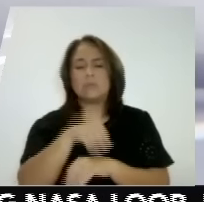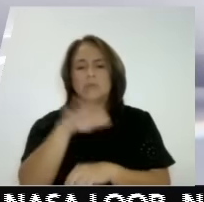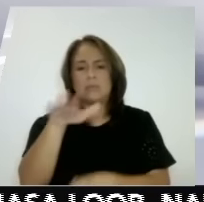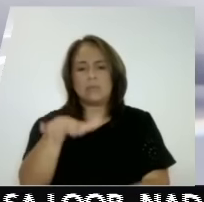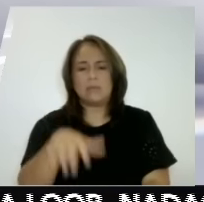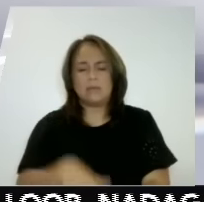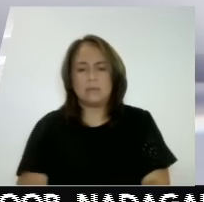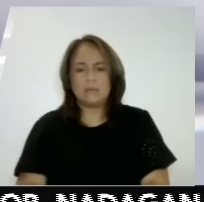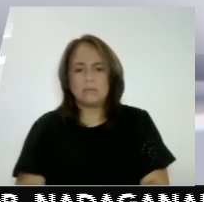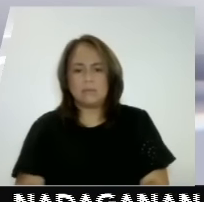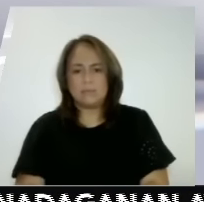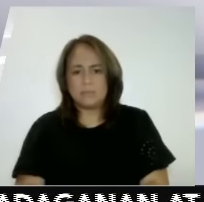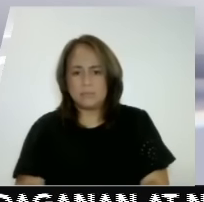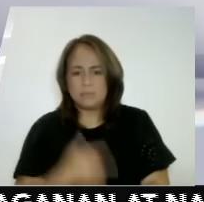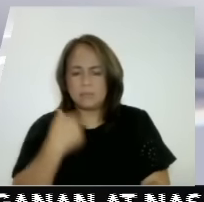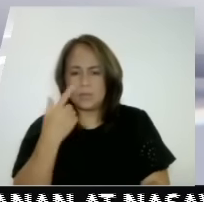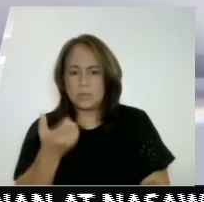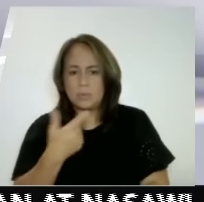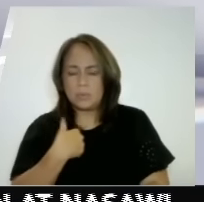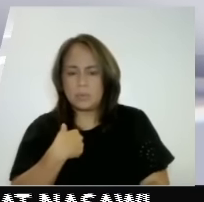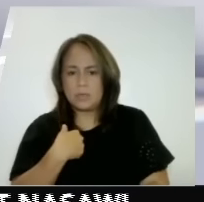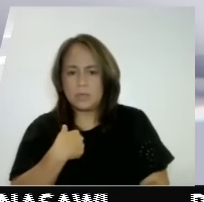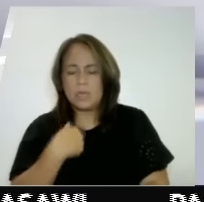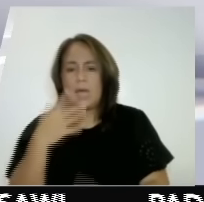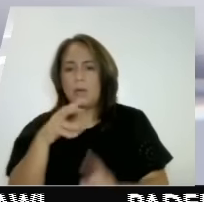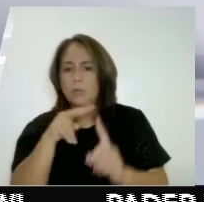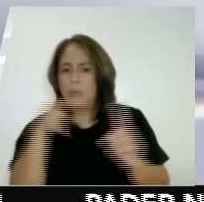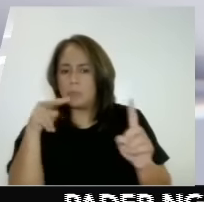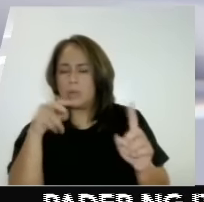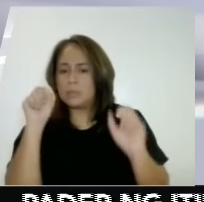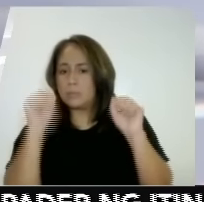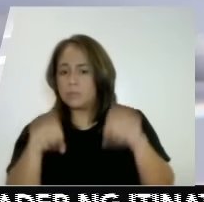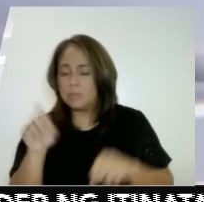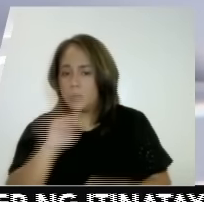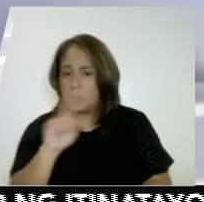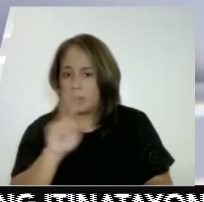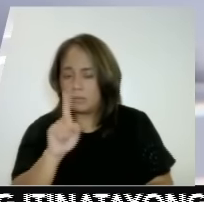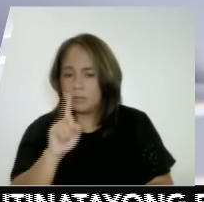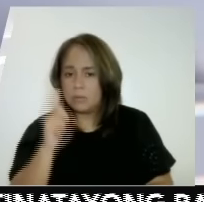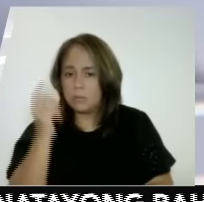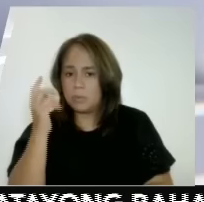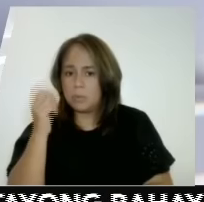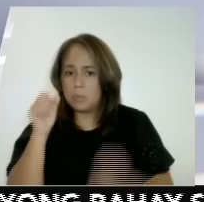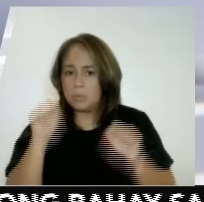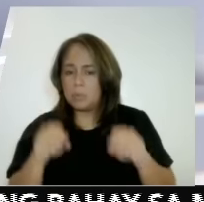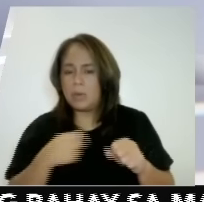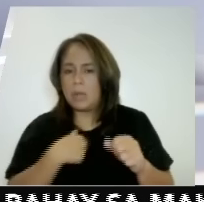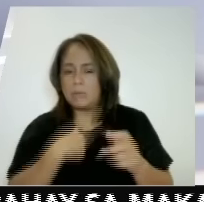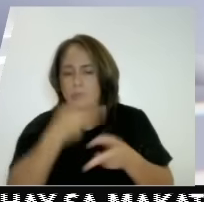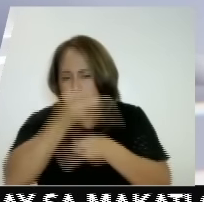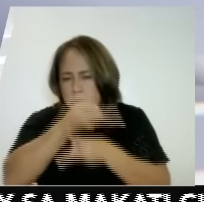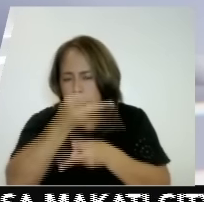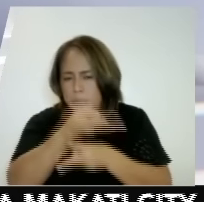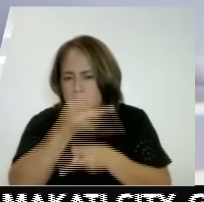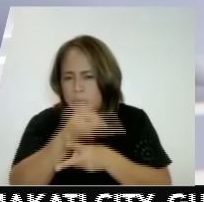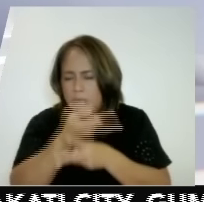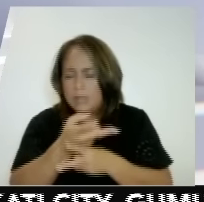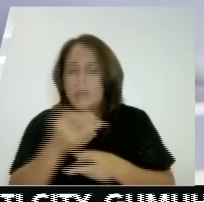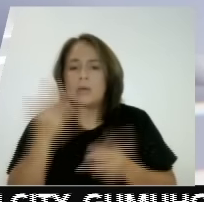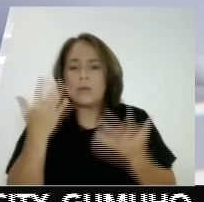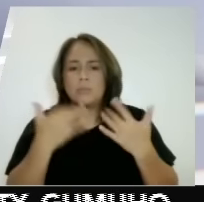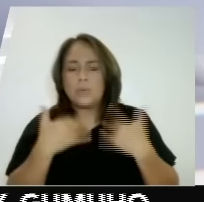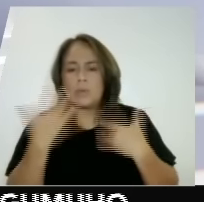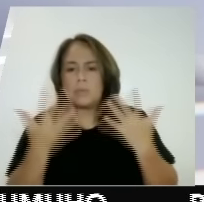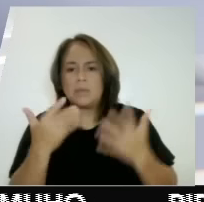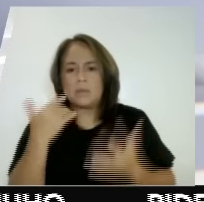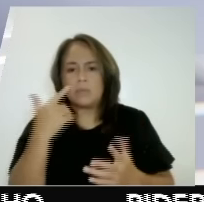nagiti anggulo, aning anggulo nga posible nga tutukan tayo kat dita nga madama tayo nga isa-isayang kat